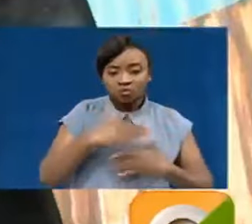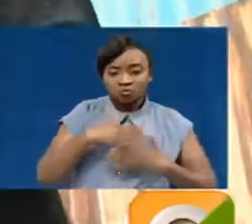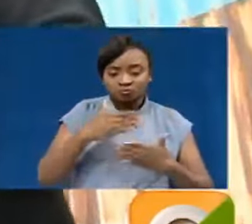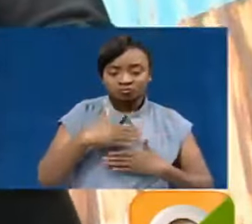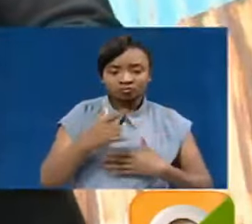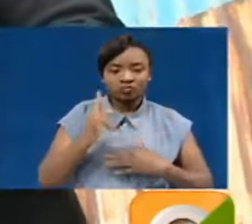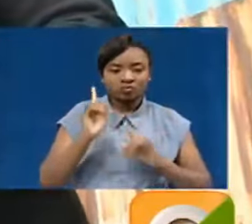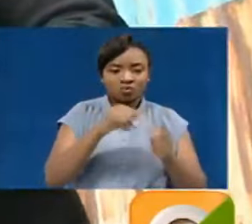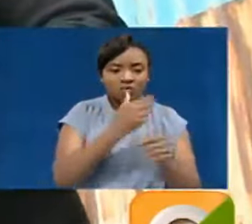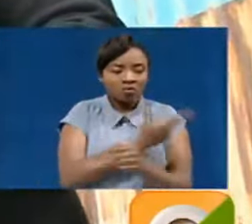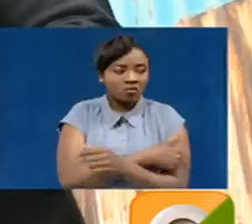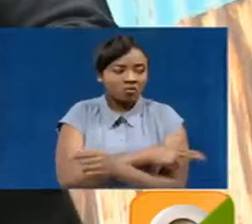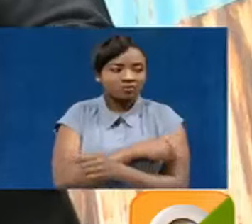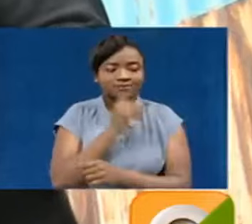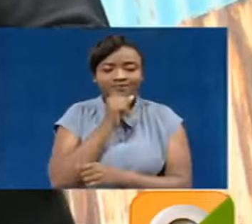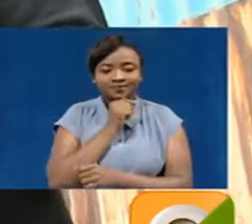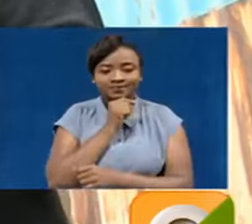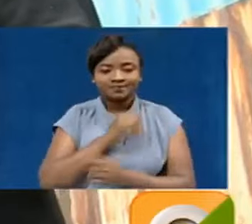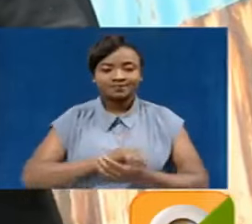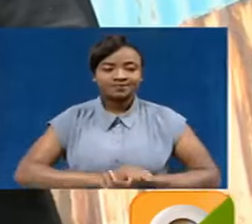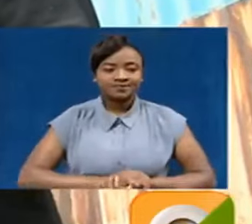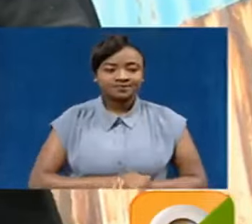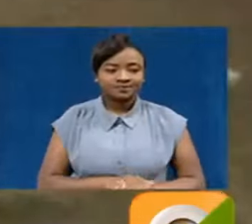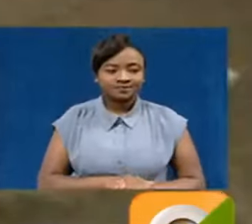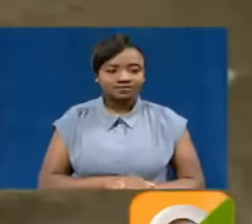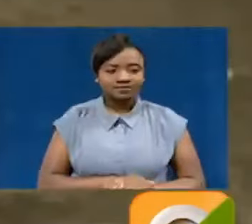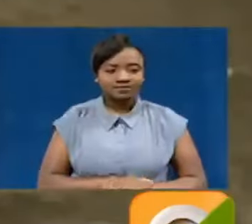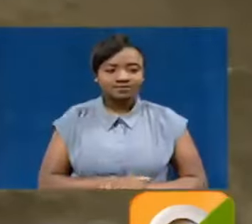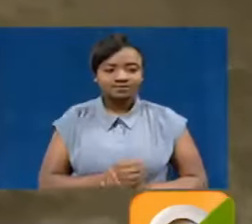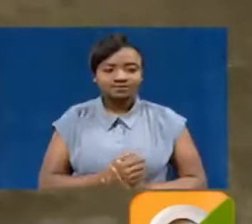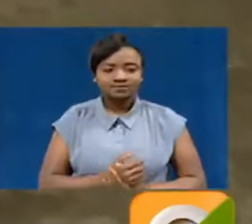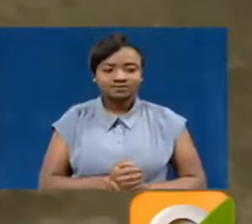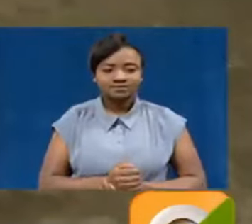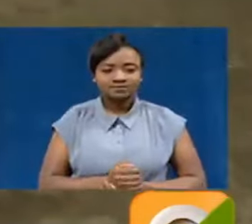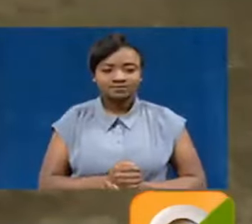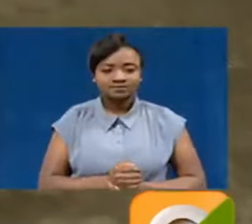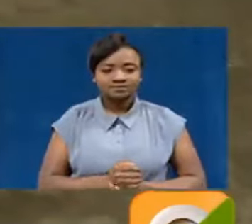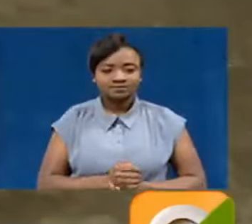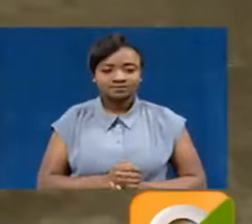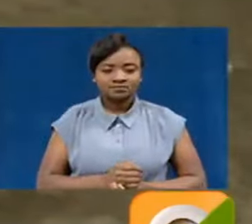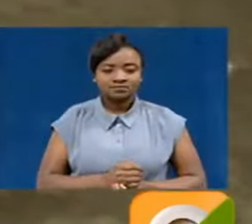Gatete Njoroge, runinga ya Citizen.